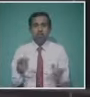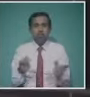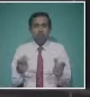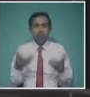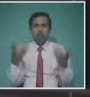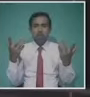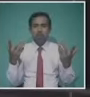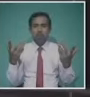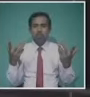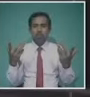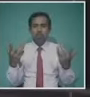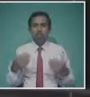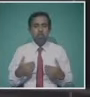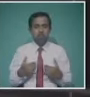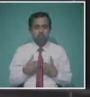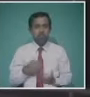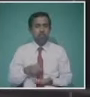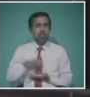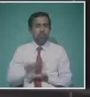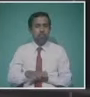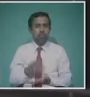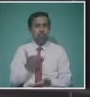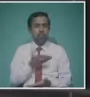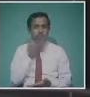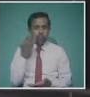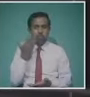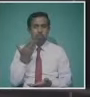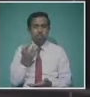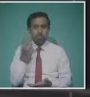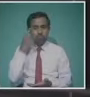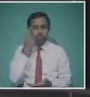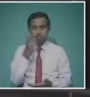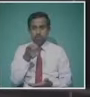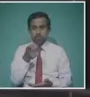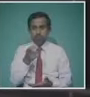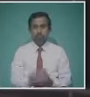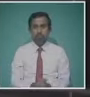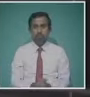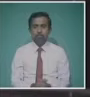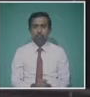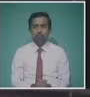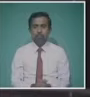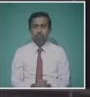නැහැ මට ඒ තීරණේ ගන්න පුළුවන් කියන එක මතක තියාගන්න